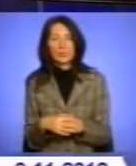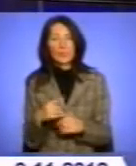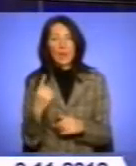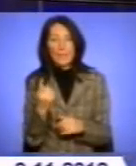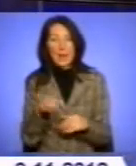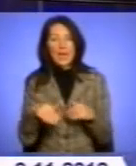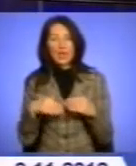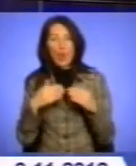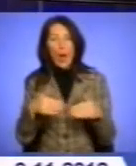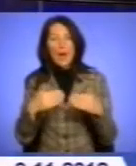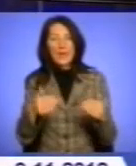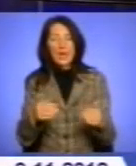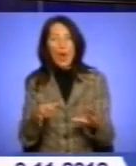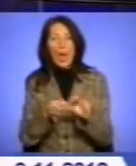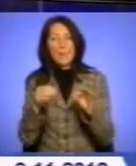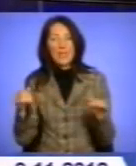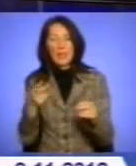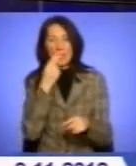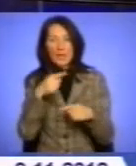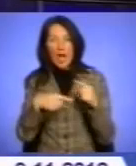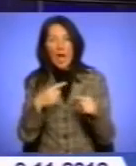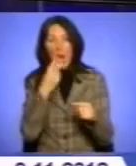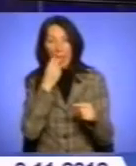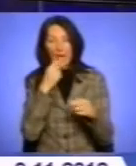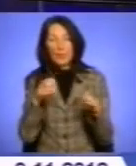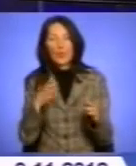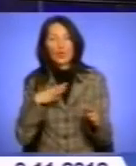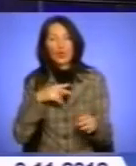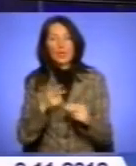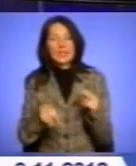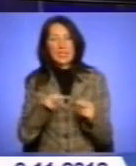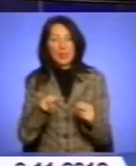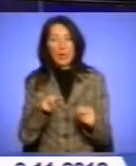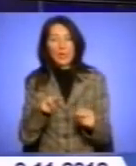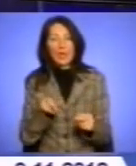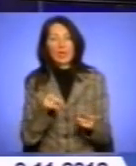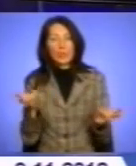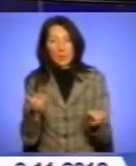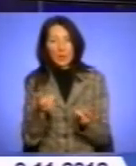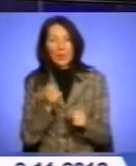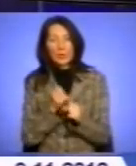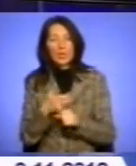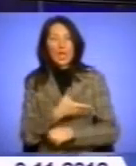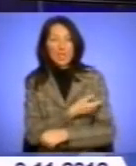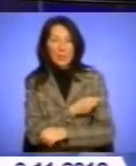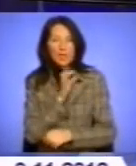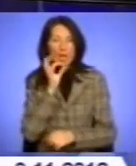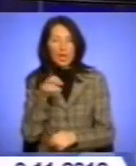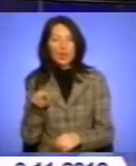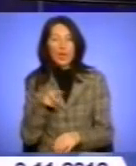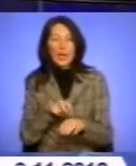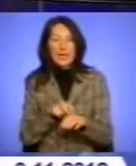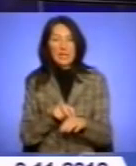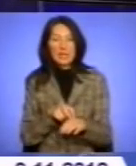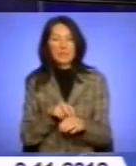Першу хвилю епідемії на грип очікують в кінці листопада, тому ще актуально зробити щеплення, кажуть лікарі, продовжує Олена